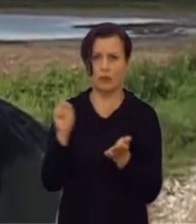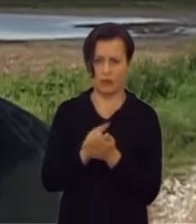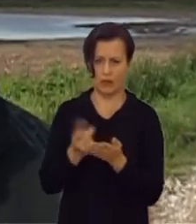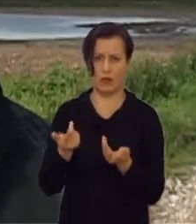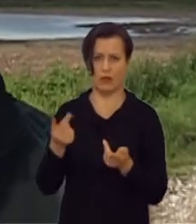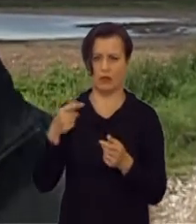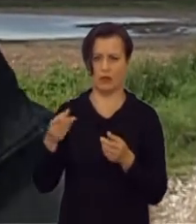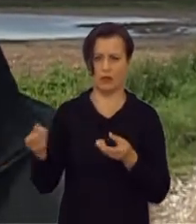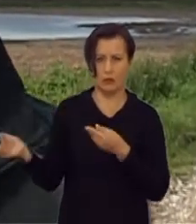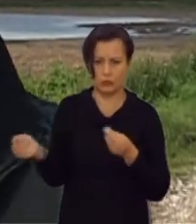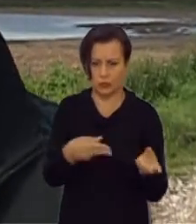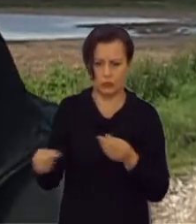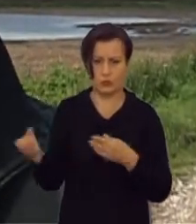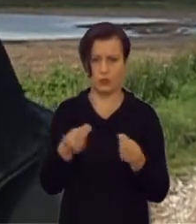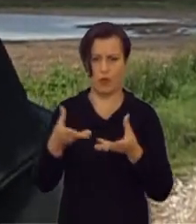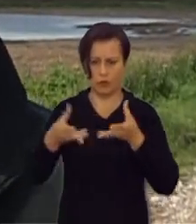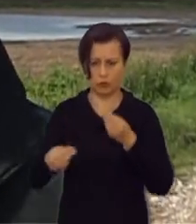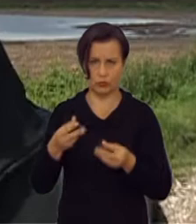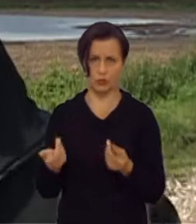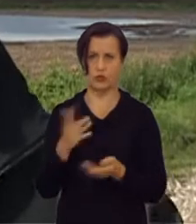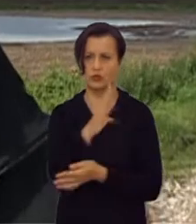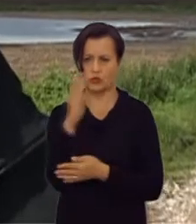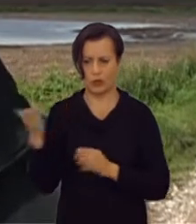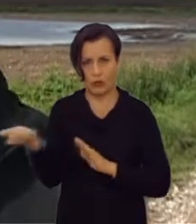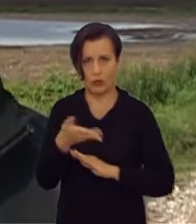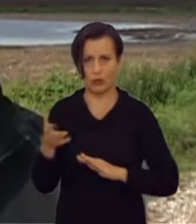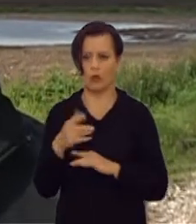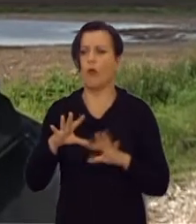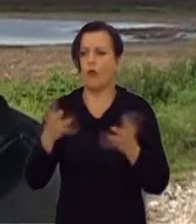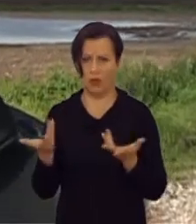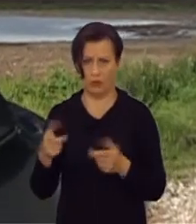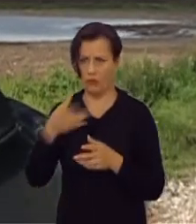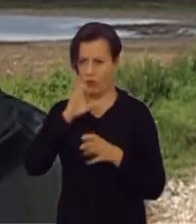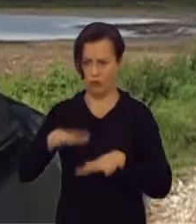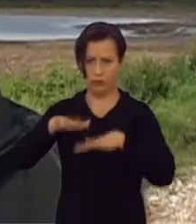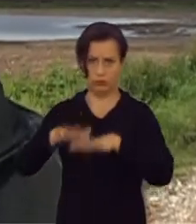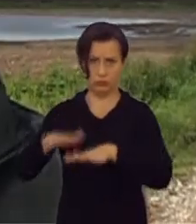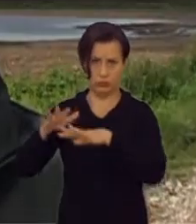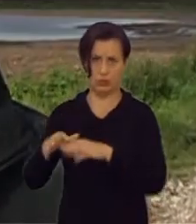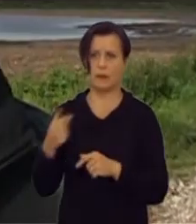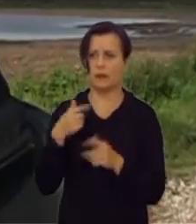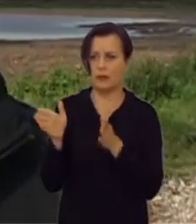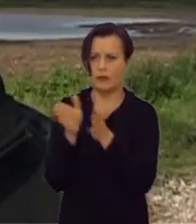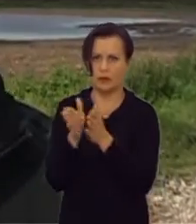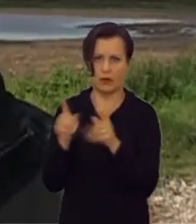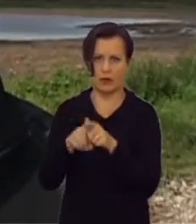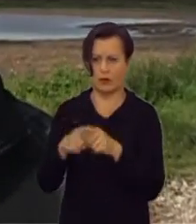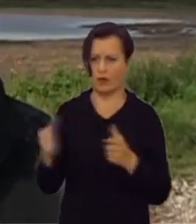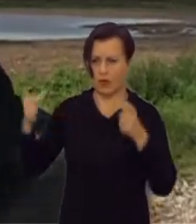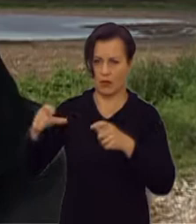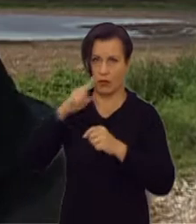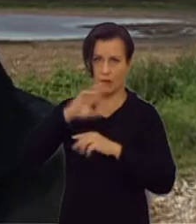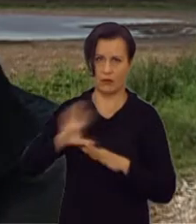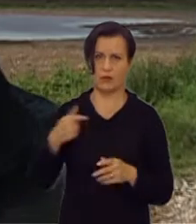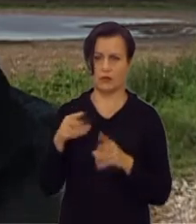turim pūdymus užsėti, pievas nušienauti, nu kaip tu užsėsi tą pūdymą, jeigu stoja vandeniai. Tai kad netaikytų sankcijų, kreipiamės tiek